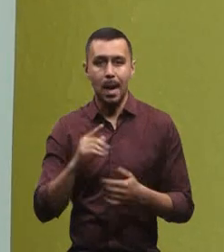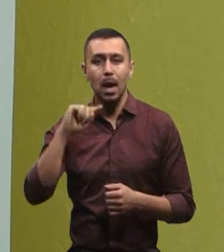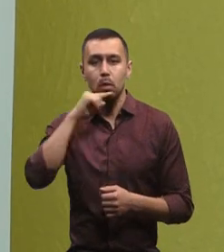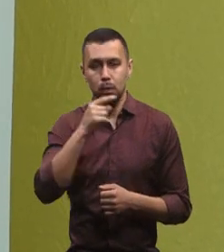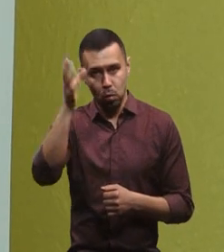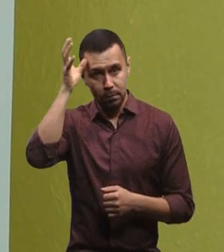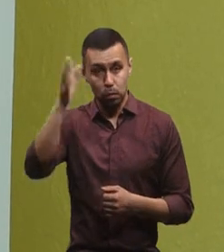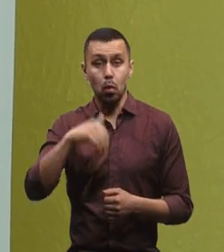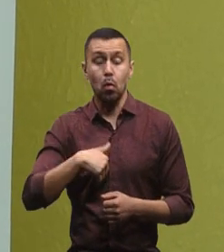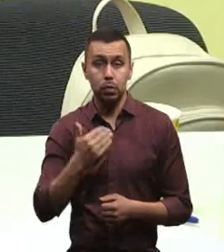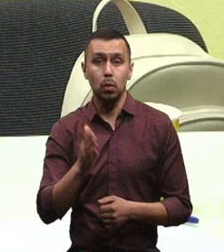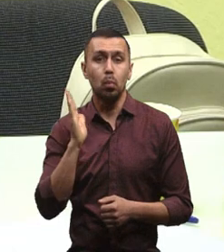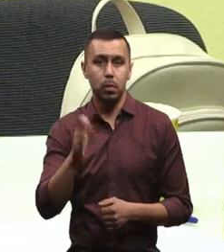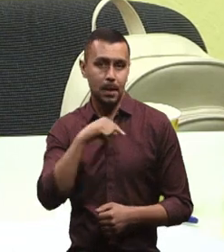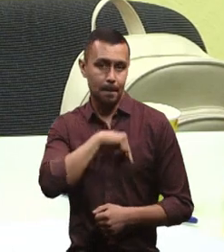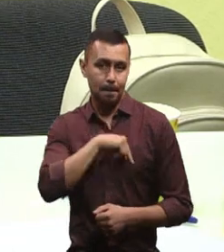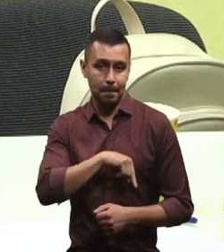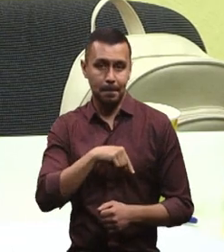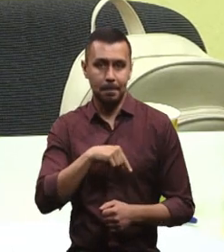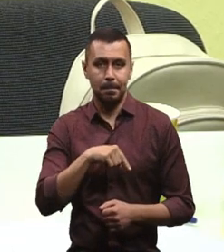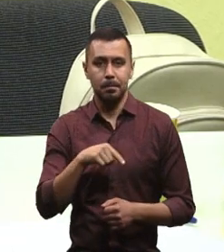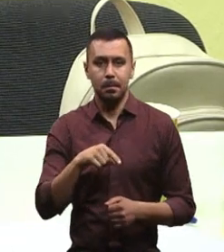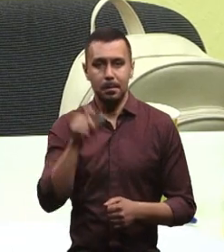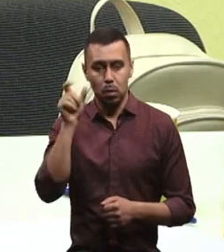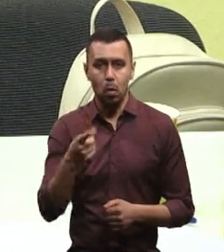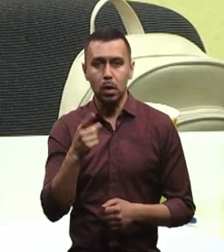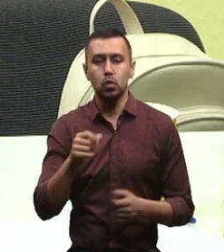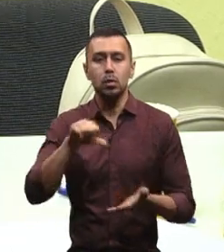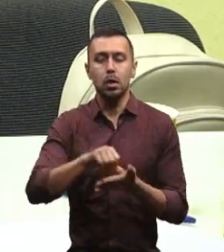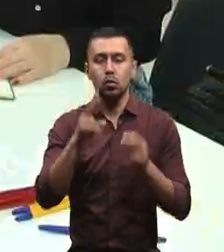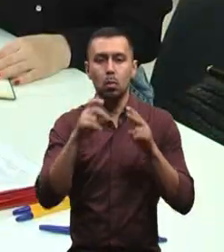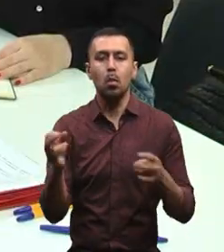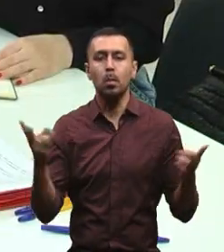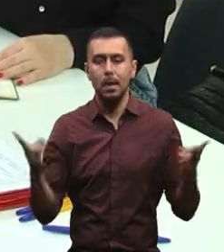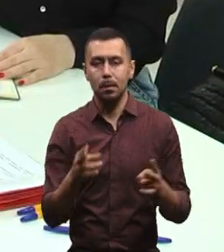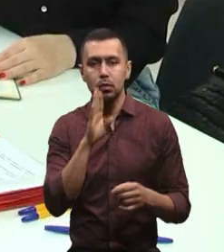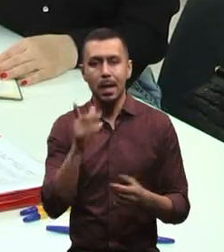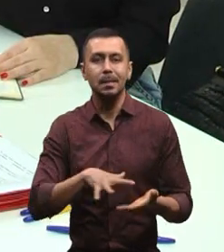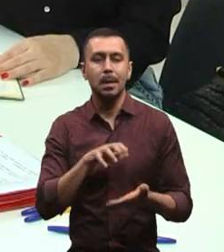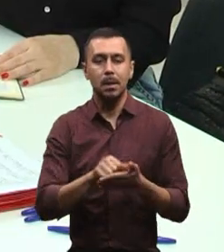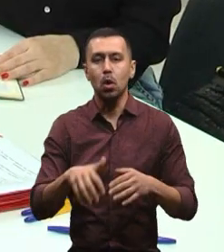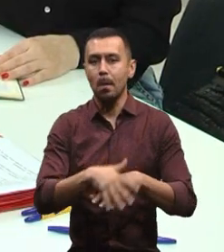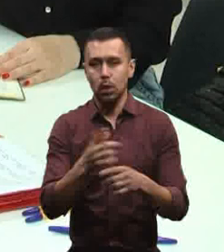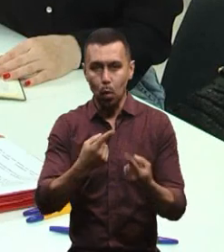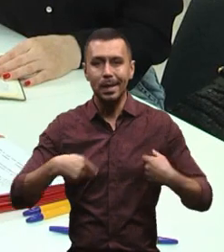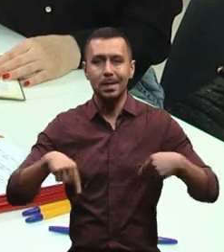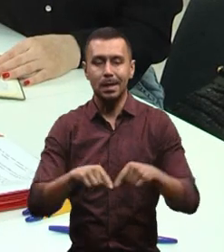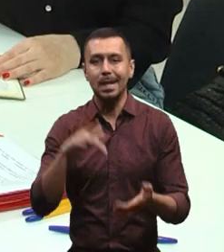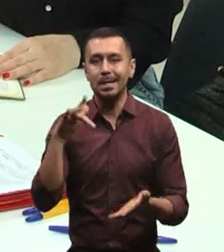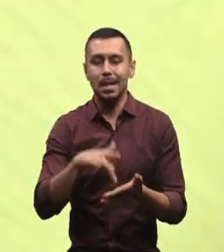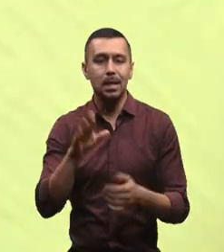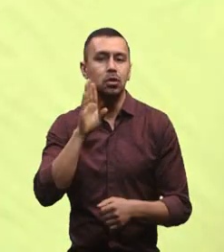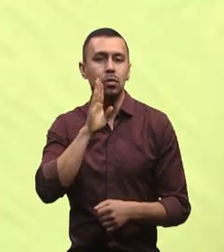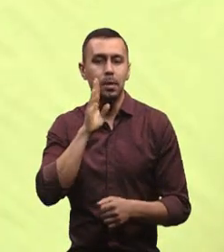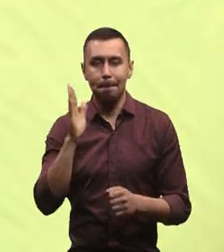освіту та каже, хоче стати психологом. Вона – одна з учасниць дослідження про потреби жінок, яким займалася громадська організація «Центр